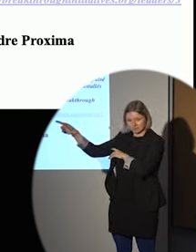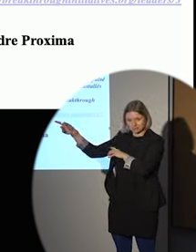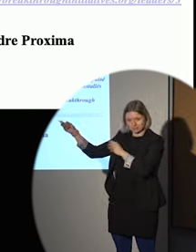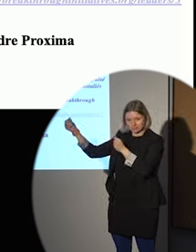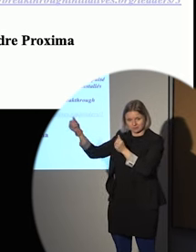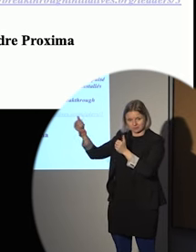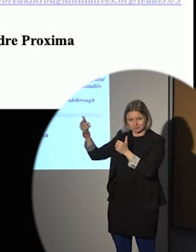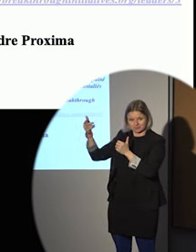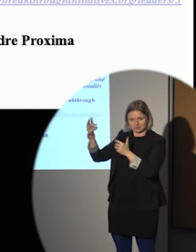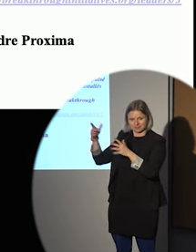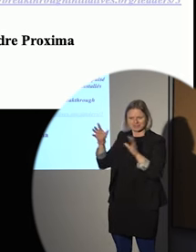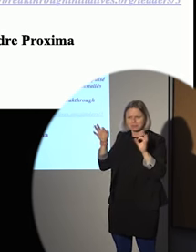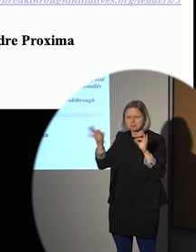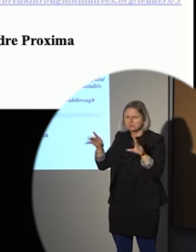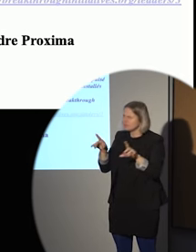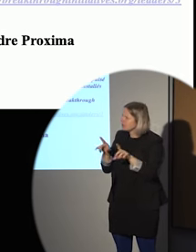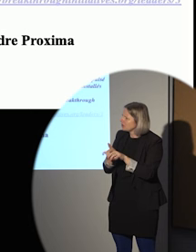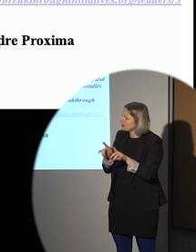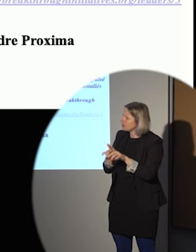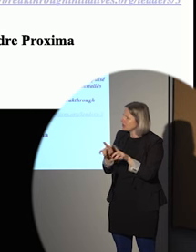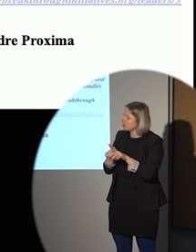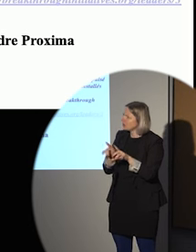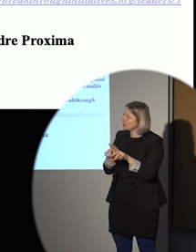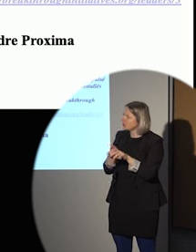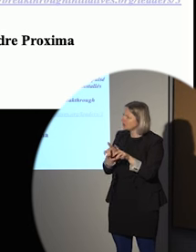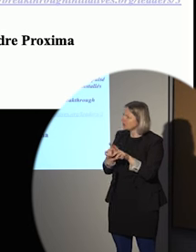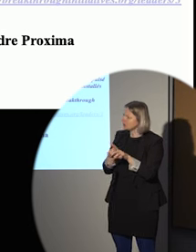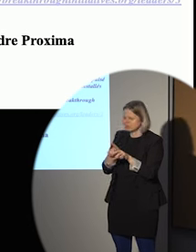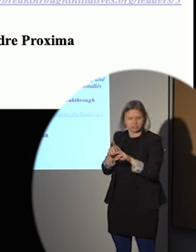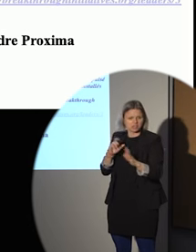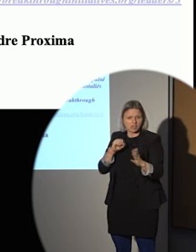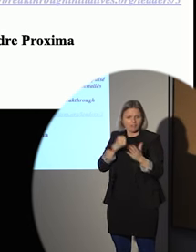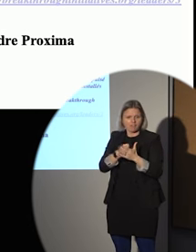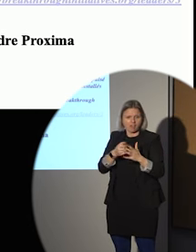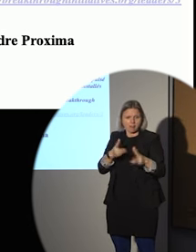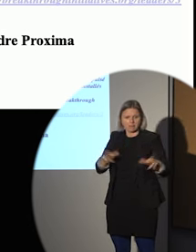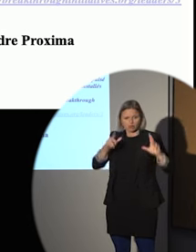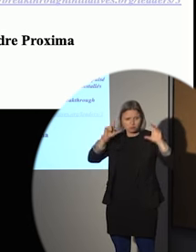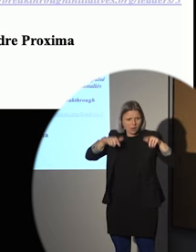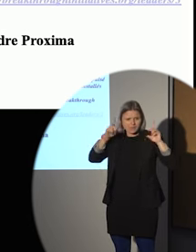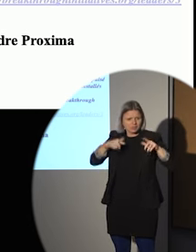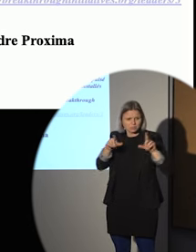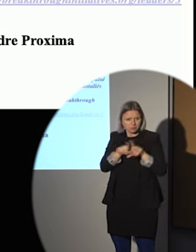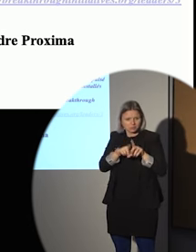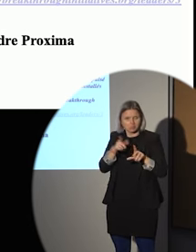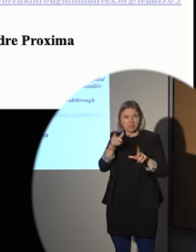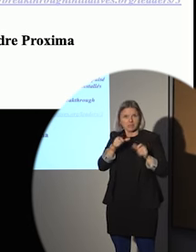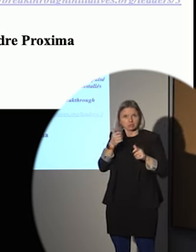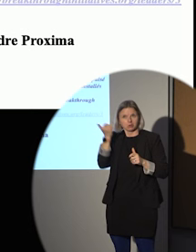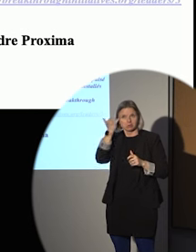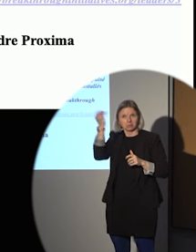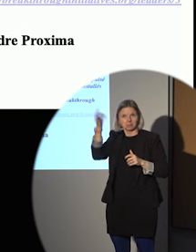les explorateurs l'ont fait à la fin du Moyen-Âge, c'est à la voile. Pas mal à la